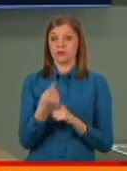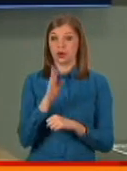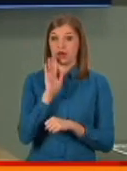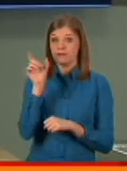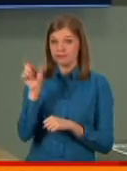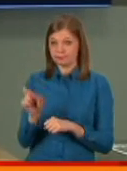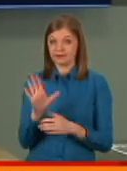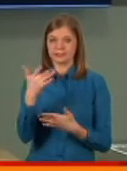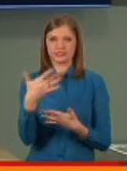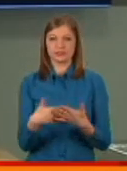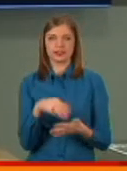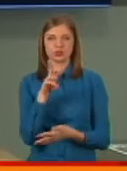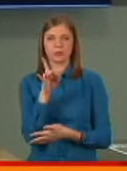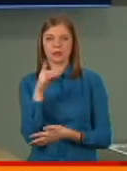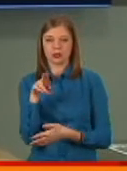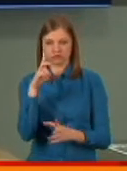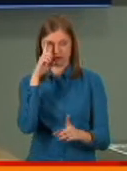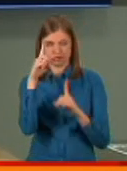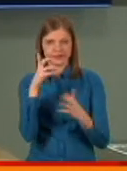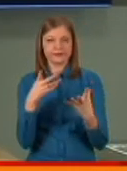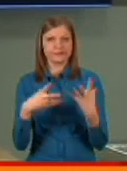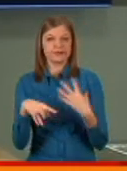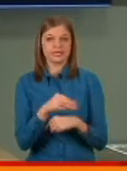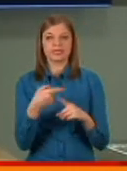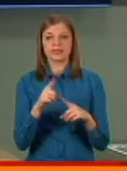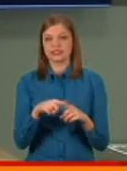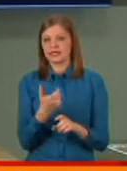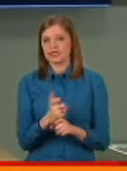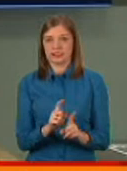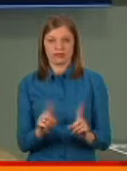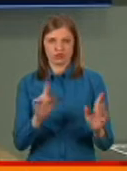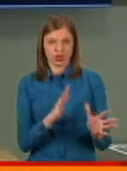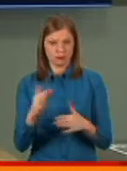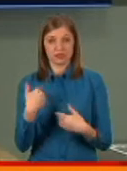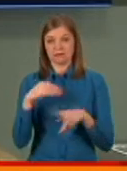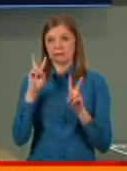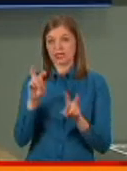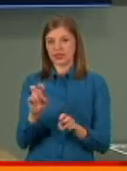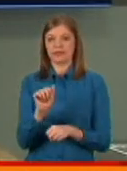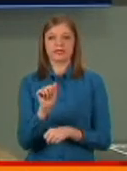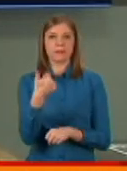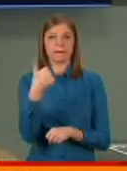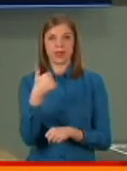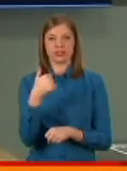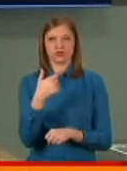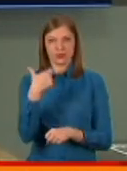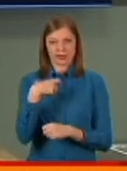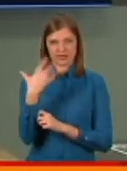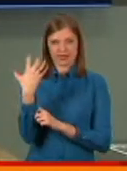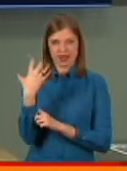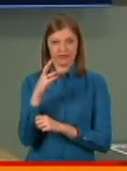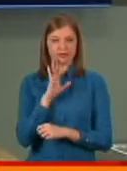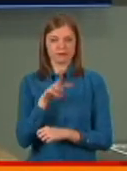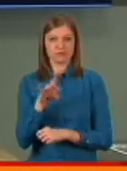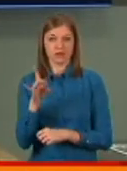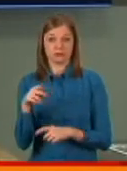Кайлі Дженнер у списку мільярдерів шокувала усіх нас. Це надзвичайна подія. Ми називаємо її першою селфі-мільярдеркою. І